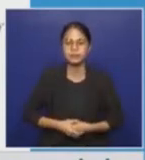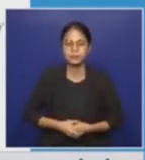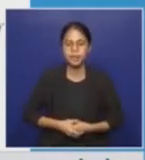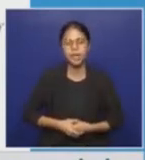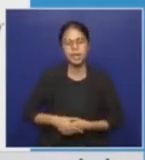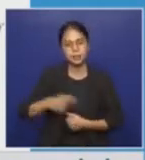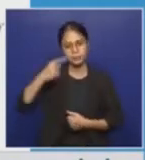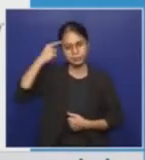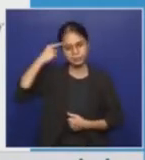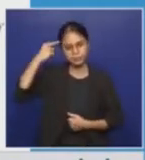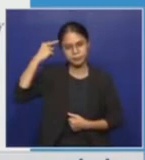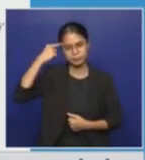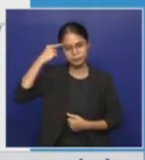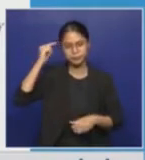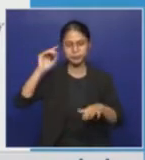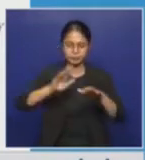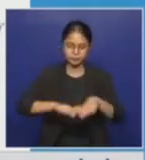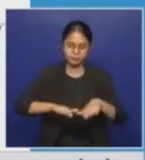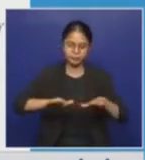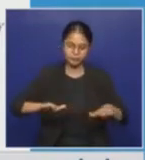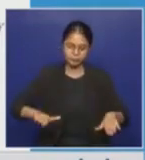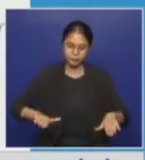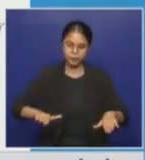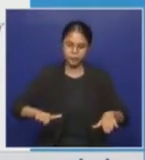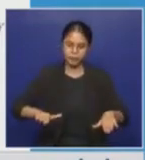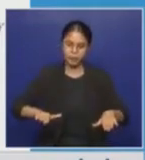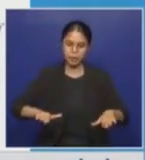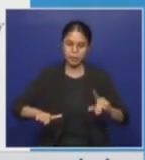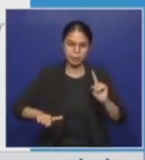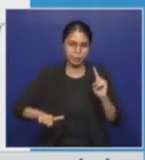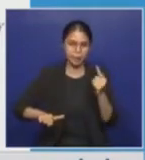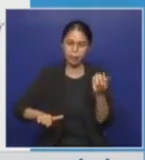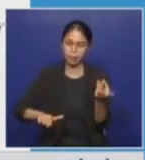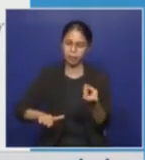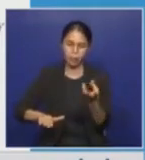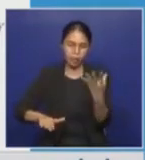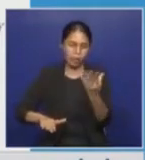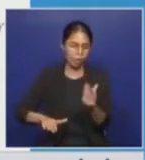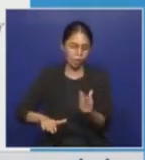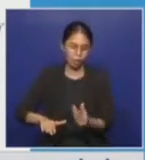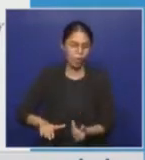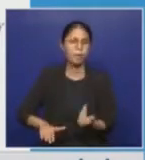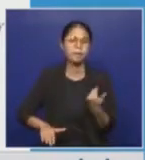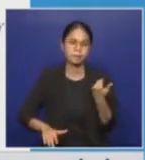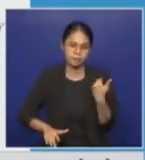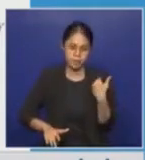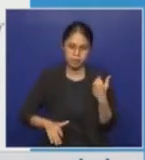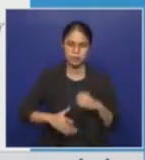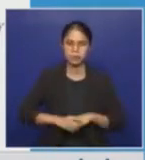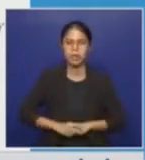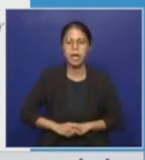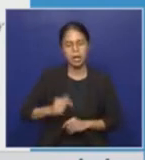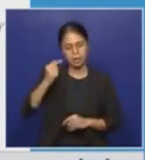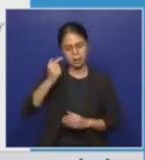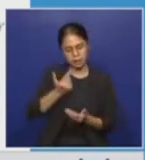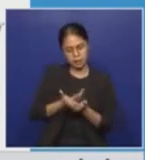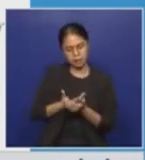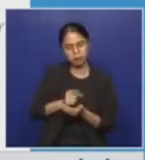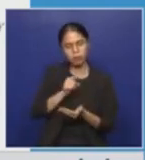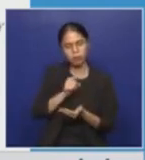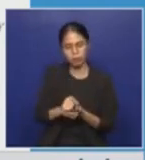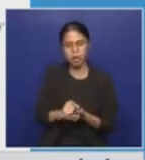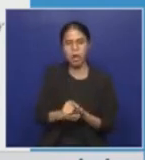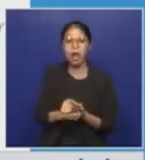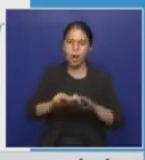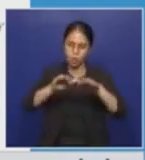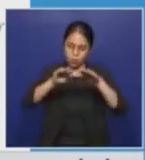มของเราเนี่ยจำนวนเด็กเนี่ยลดลงเป็นลำดับแต่การเปลี่ยนแปลงเนี่ยเกิดขึ้นน้อยมากจึงขออนุญาตที่จะตัดงบส่วนนี้แล้วเมื่อตัด